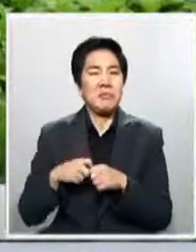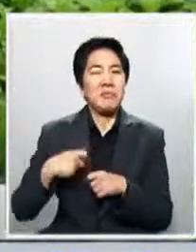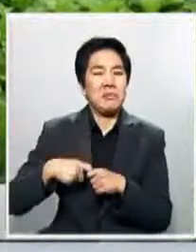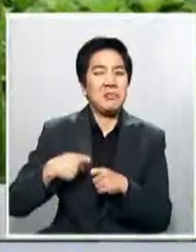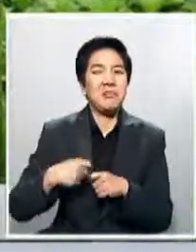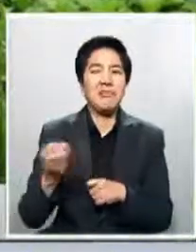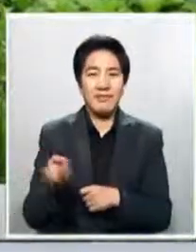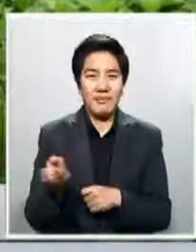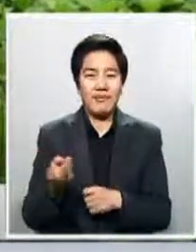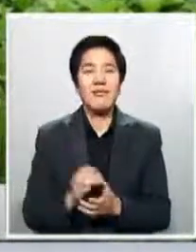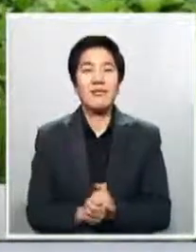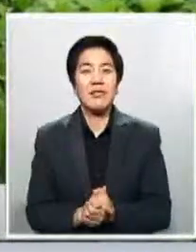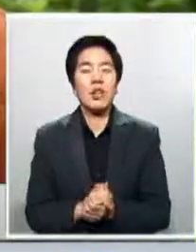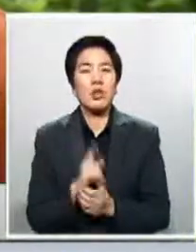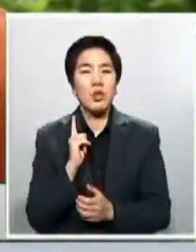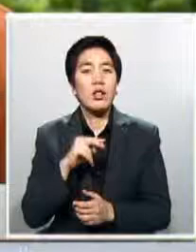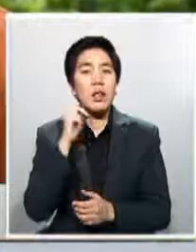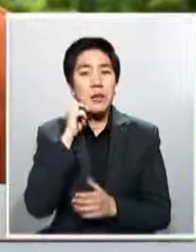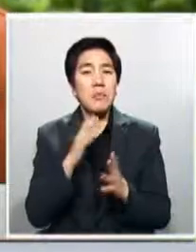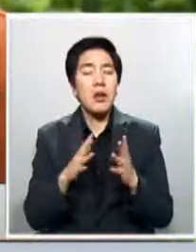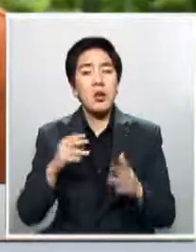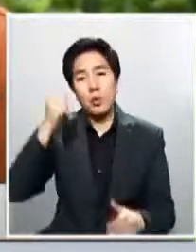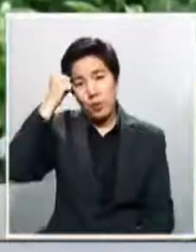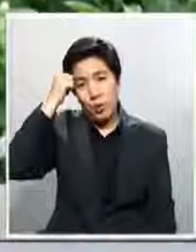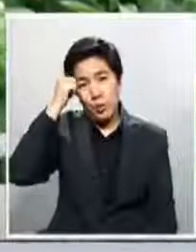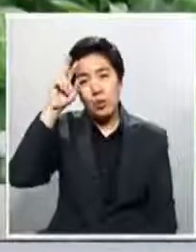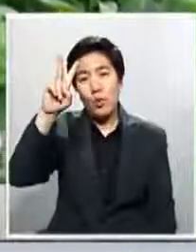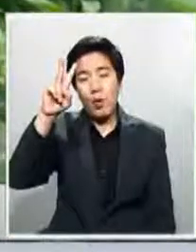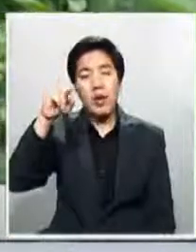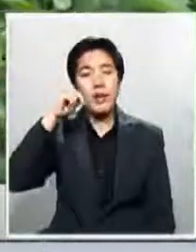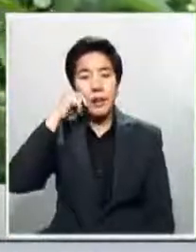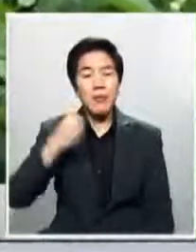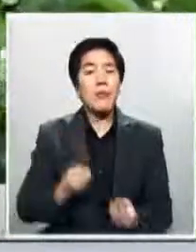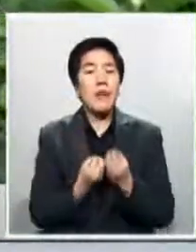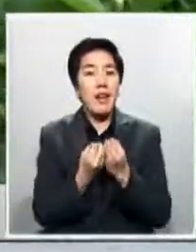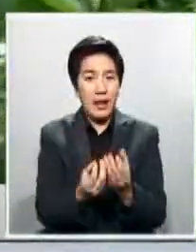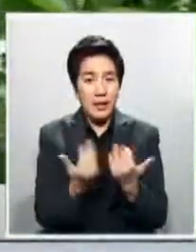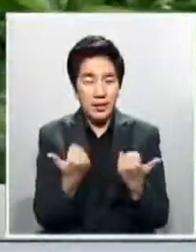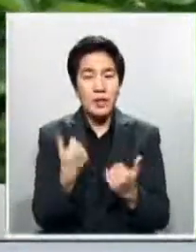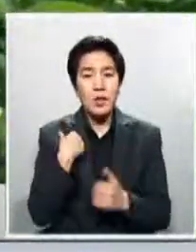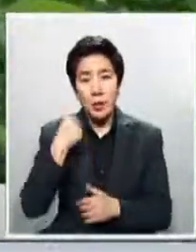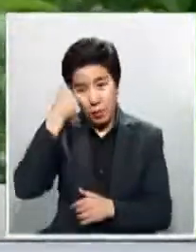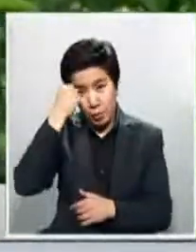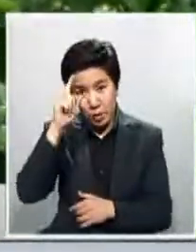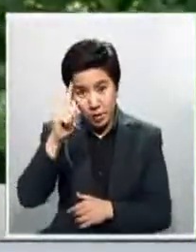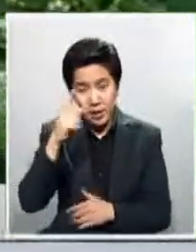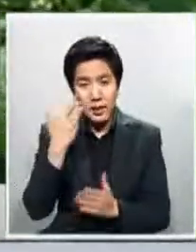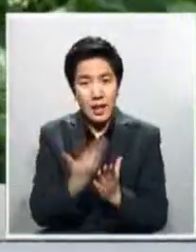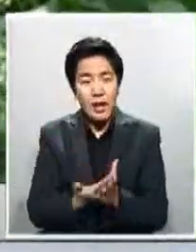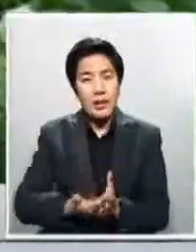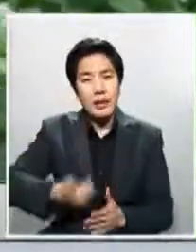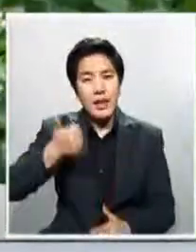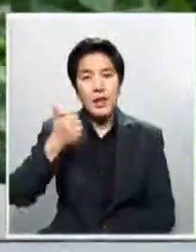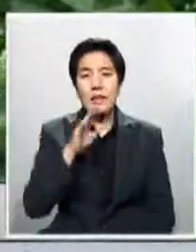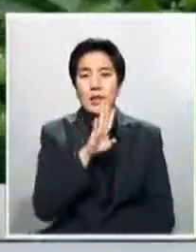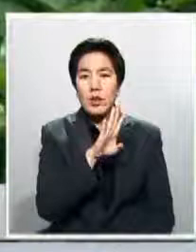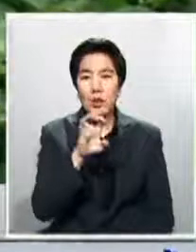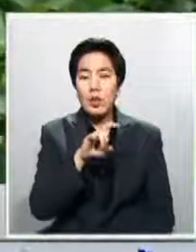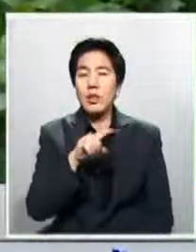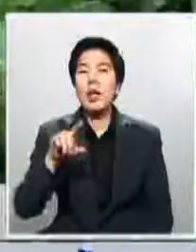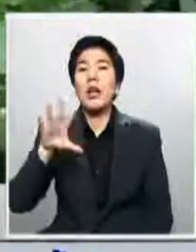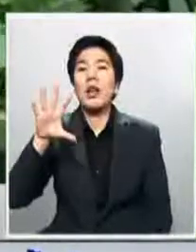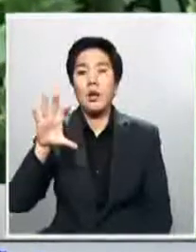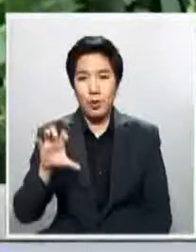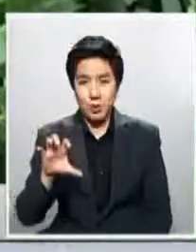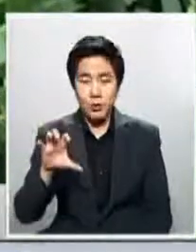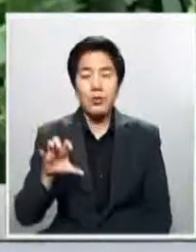ะมันต้องใช้น้ำเยอะไหม 2วันให้น้ำทีนึงครับ เช้า1เนี่ยพี่ได้ประมาณเท่าไหร ่ อย่างน้อยก็400 500นะครับ อ๋อเหร